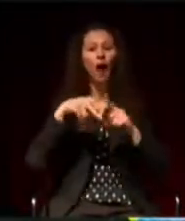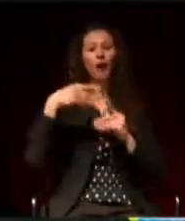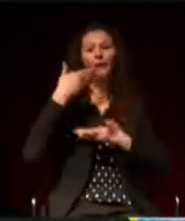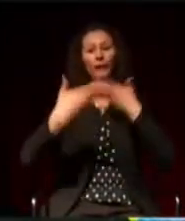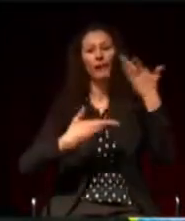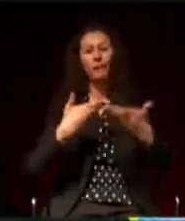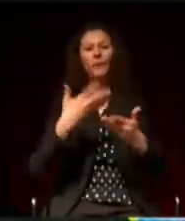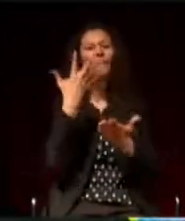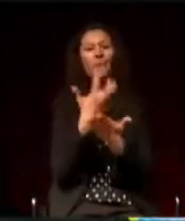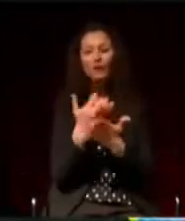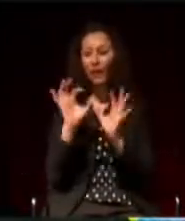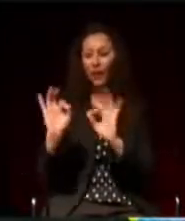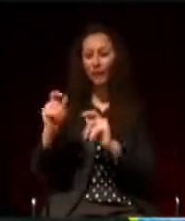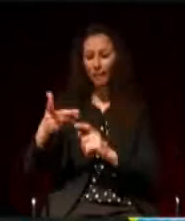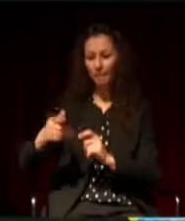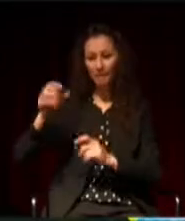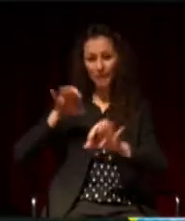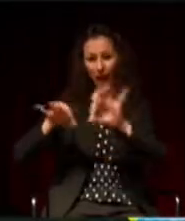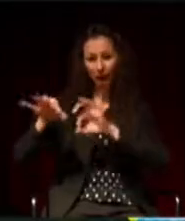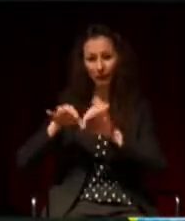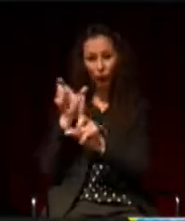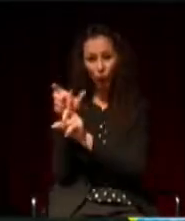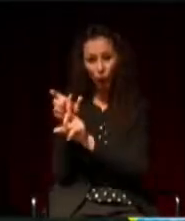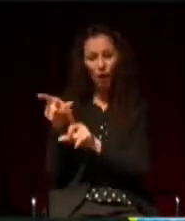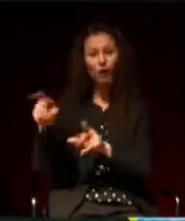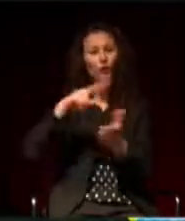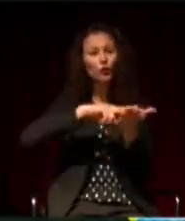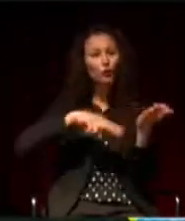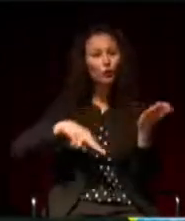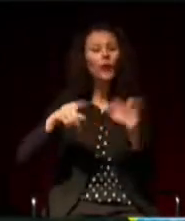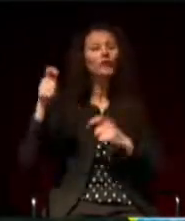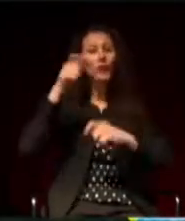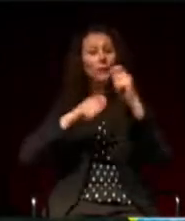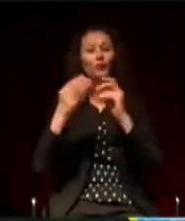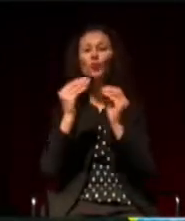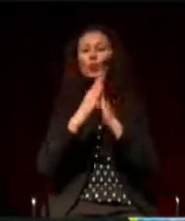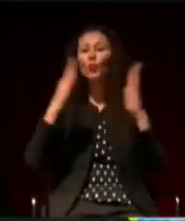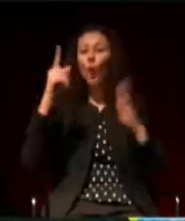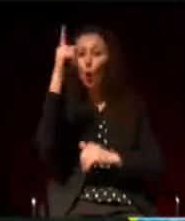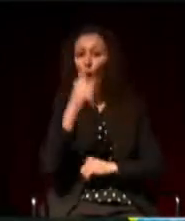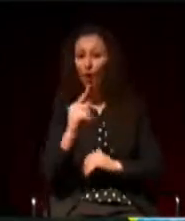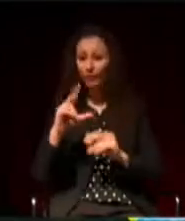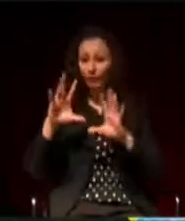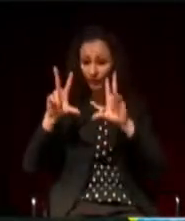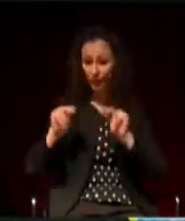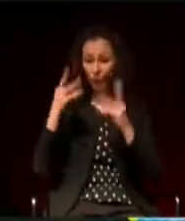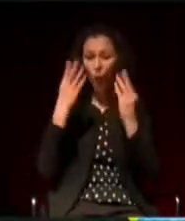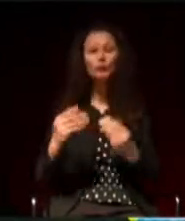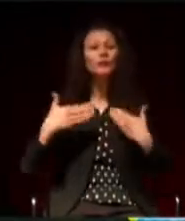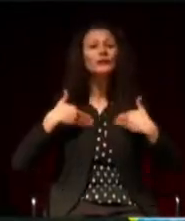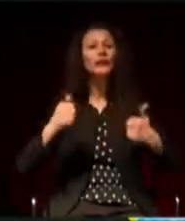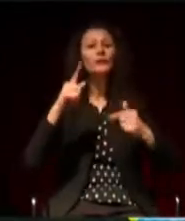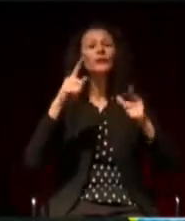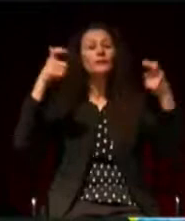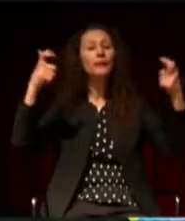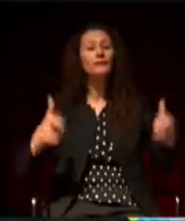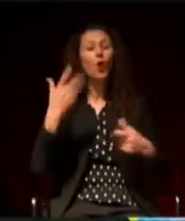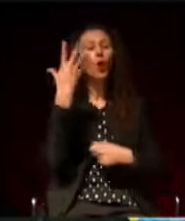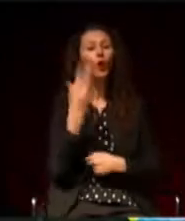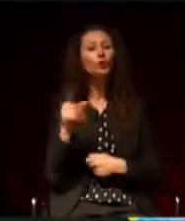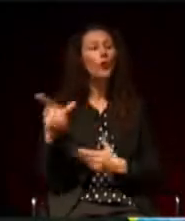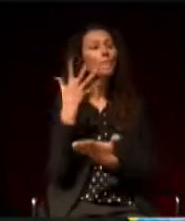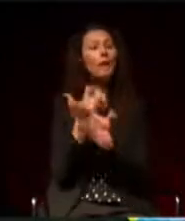Tanım. Mevcut plandaki durumu korunacak alanlar, ruhsatlı olarak yapılaşmanın büyük oranda tamamlanmış, planlı ve sağlıklı bir kentsel mekanın